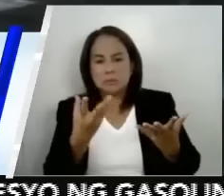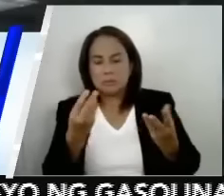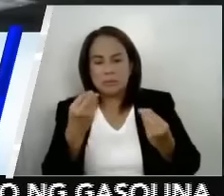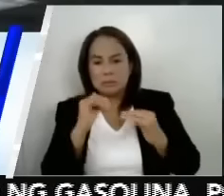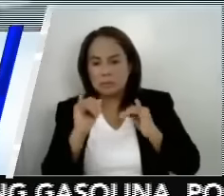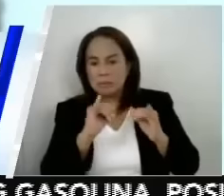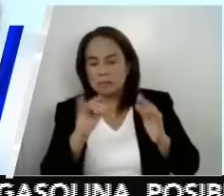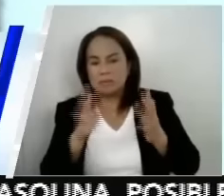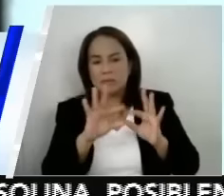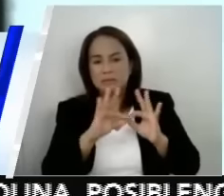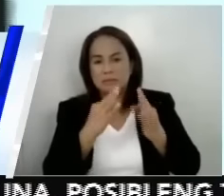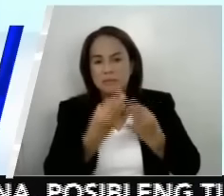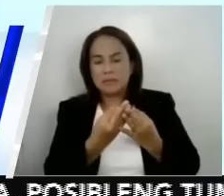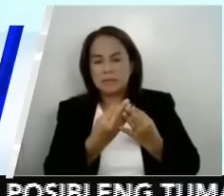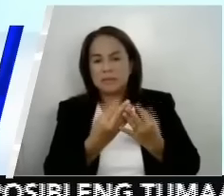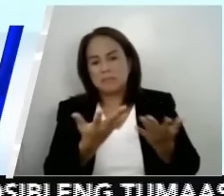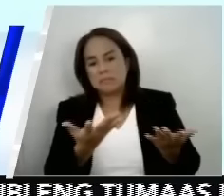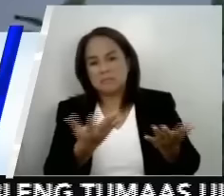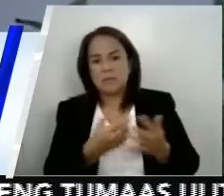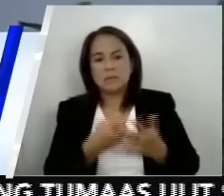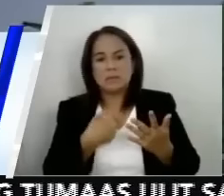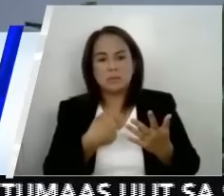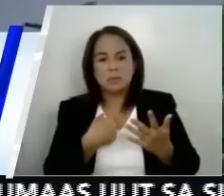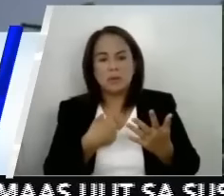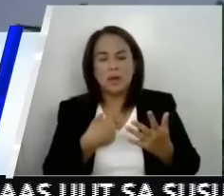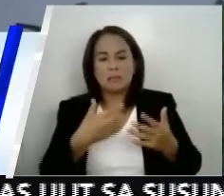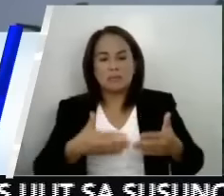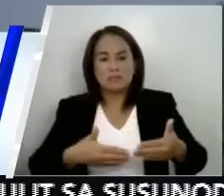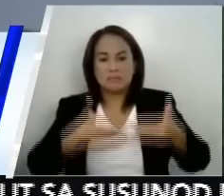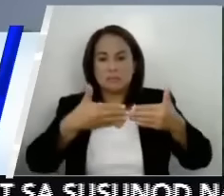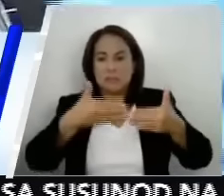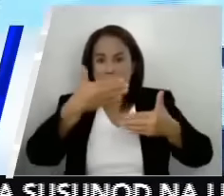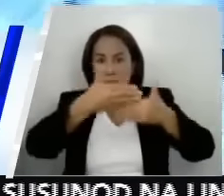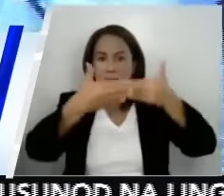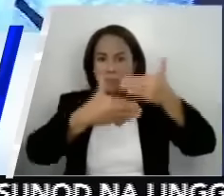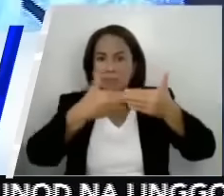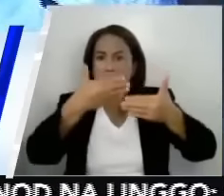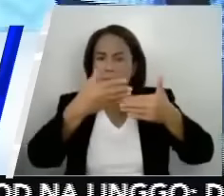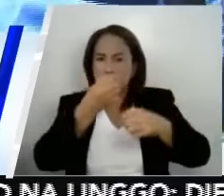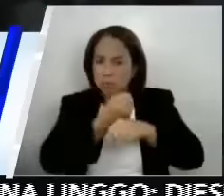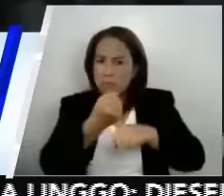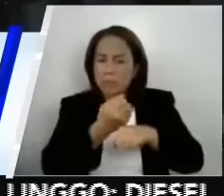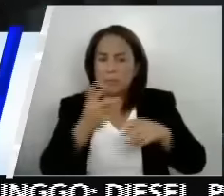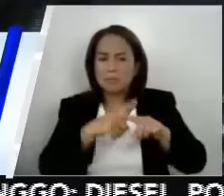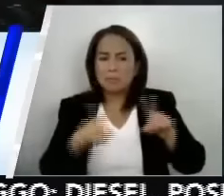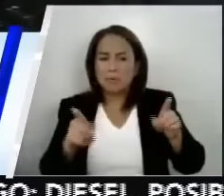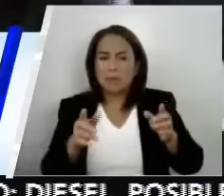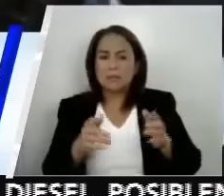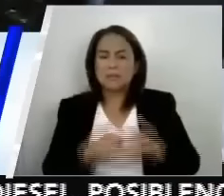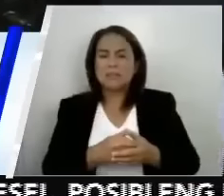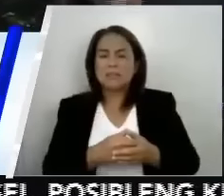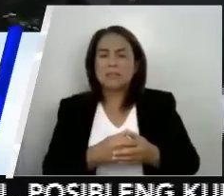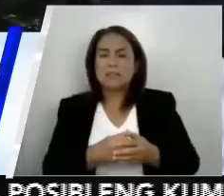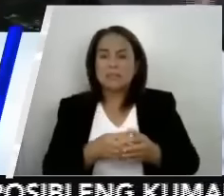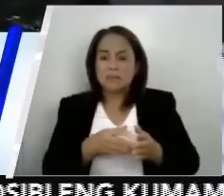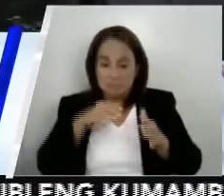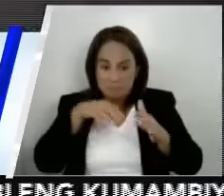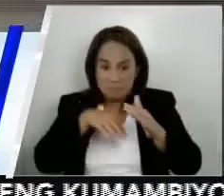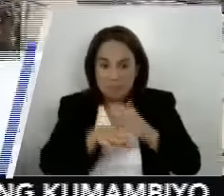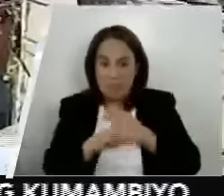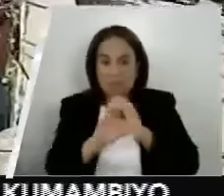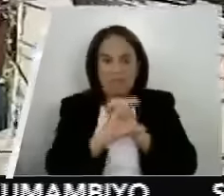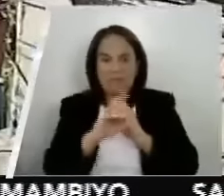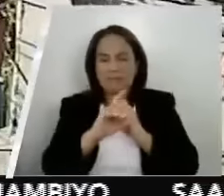kaanak ng biktima. Gawa sa kongkreto ang mga nasunog na bahay pero eskinita ang daanan sa lugar, kaya hindi makapasok ang mga pamatay